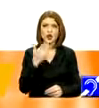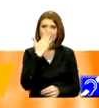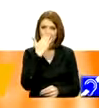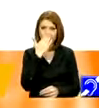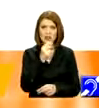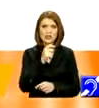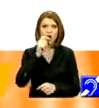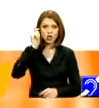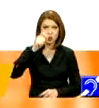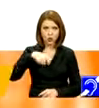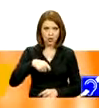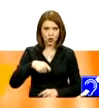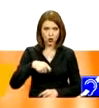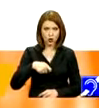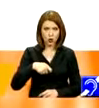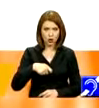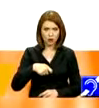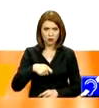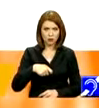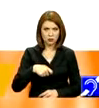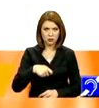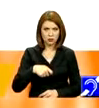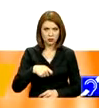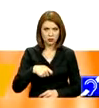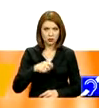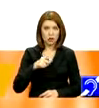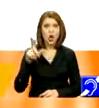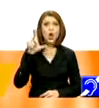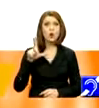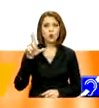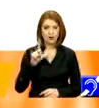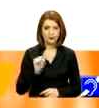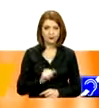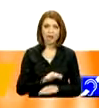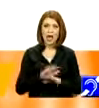judecătorilor cel mai probabil în ziua de luni. Atât pentru moment, la revedere!